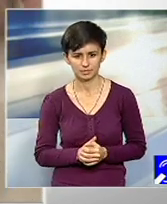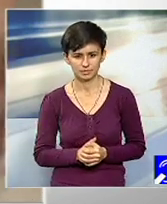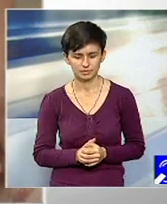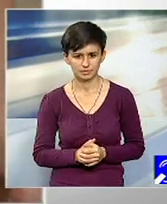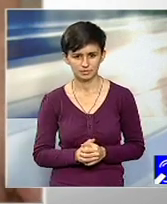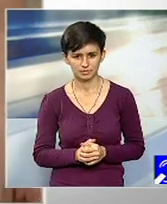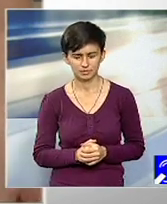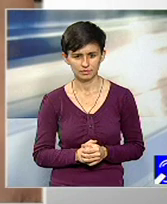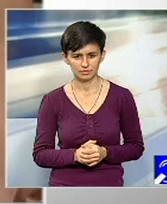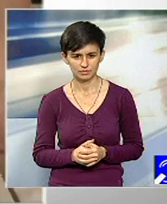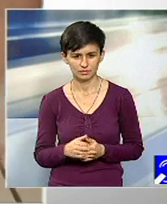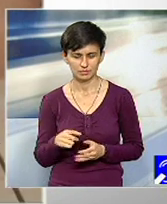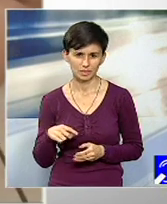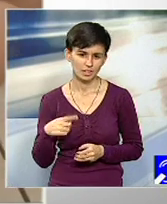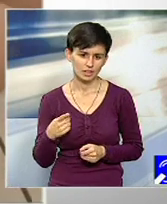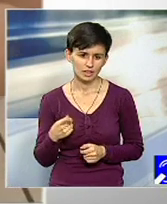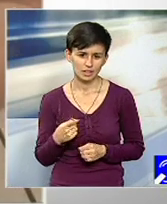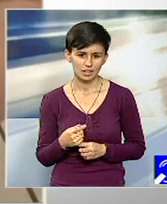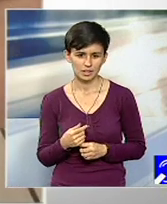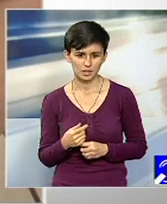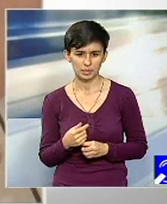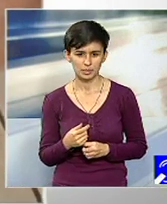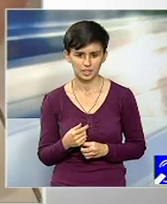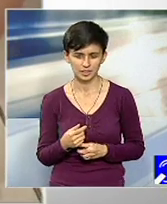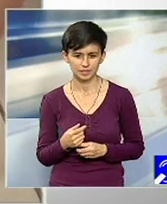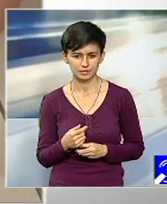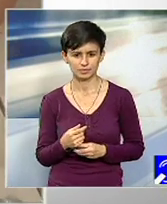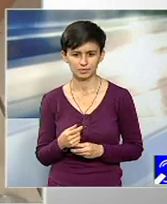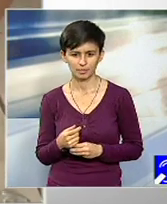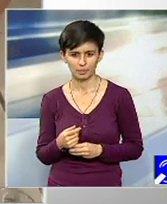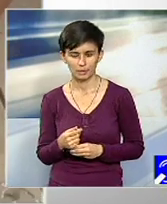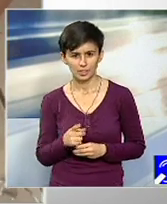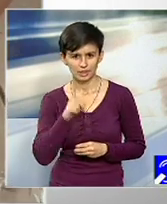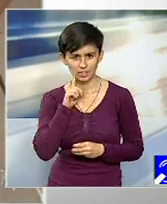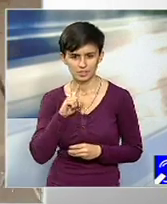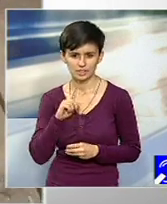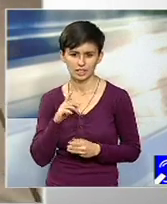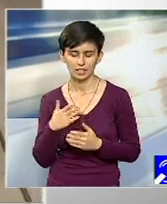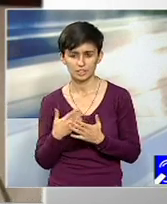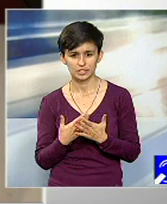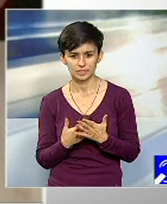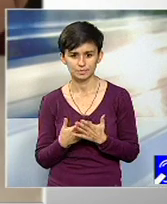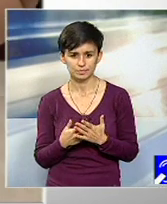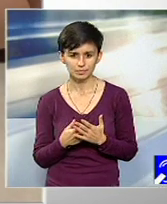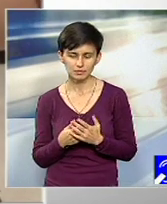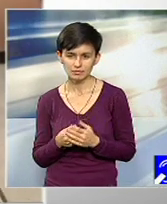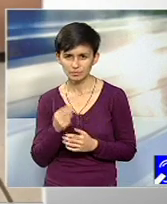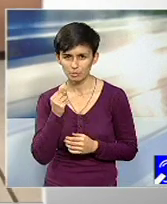care, ce mai vrei să punem în pepita? Un pic sahăr pentru gust.